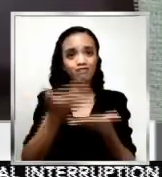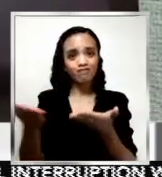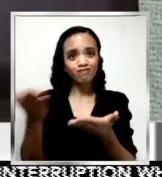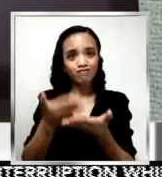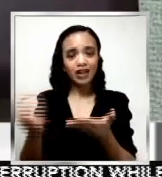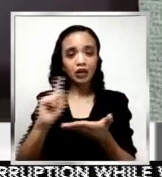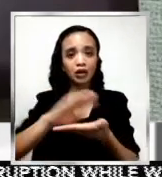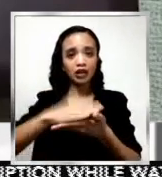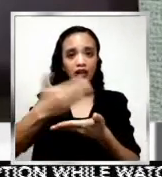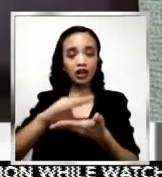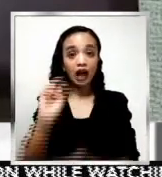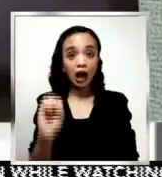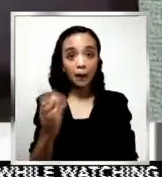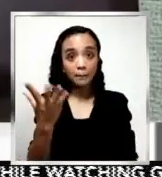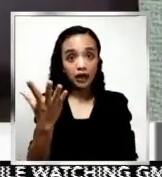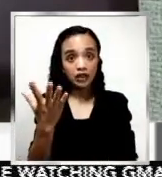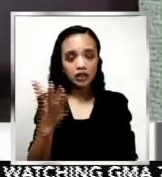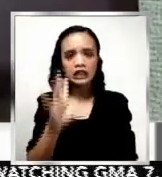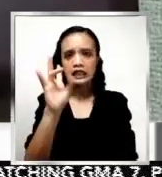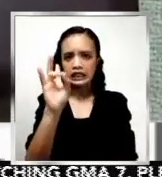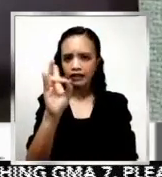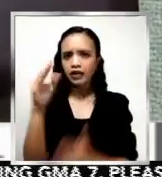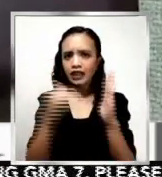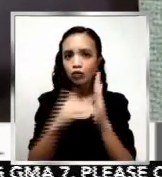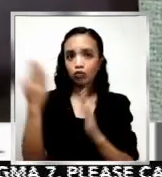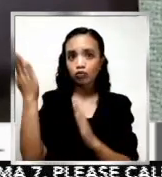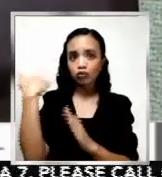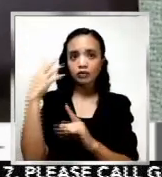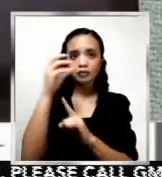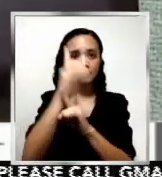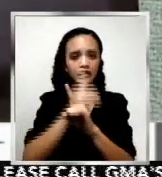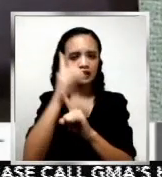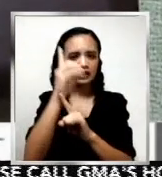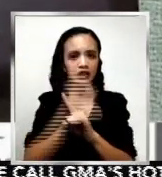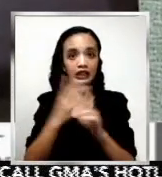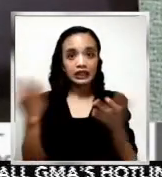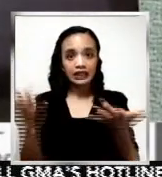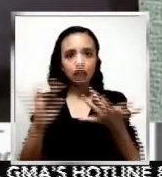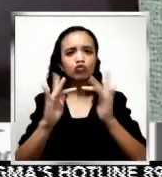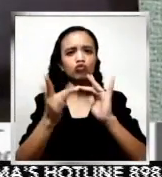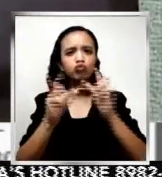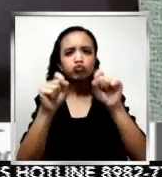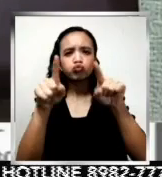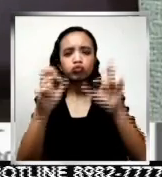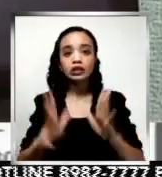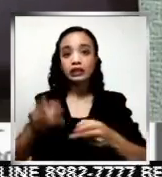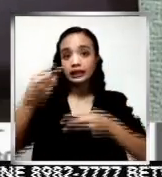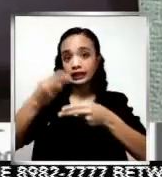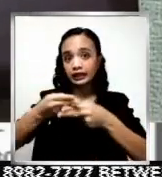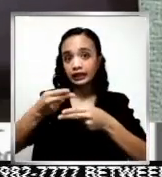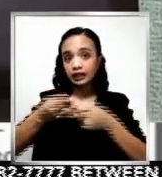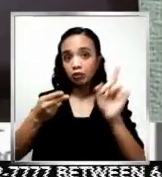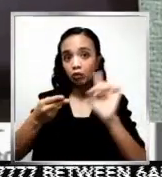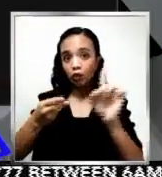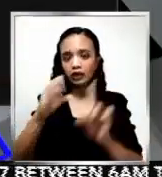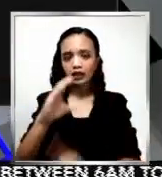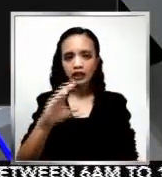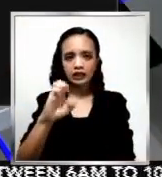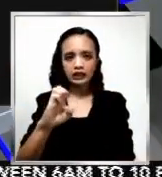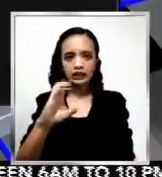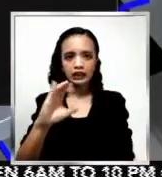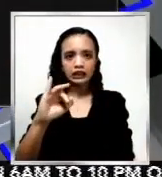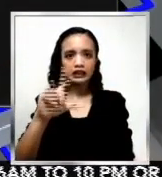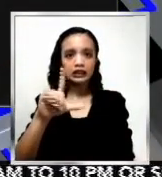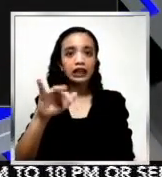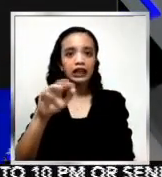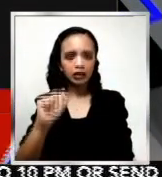ng 7,000 piso noong Disyembre sa online seller na itatago natin sa pangalang Cecilia. Gusto ko po kasi magkaroon